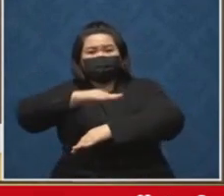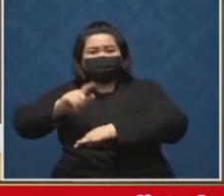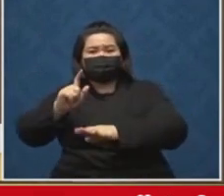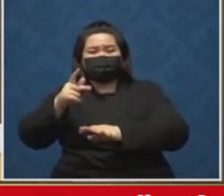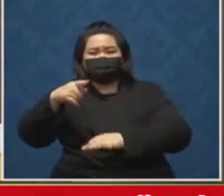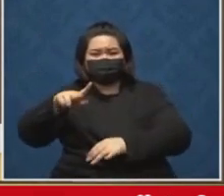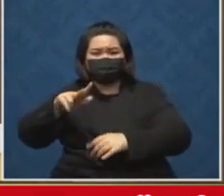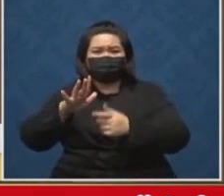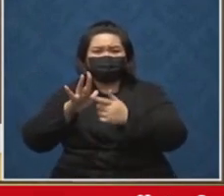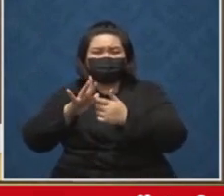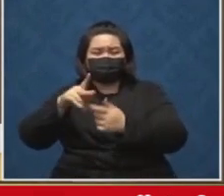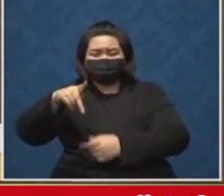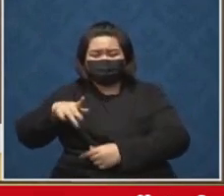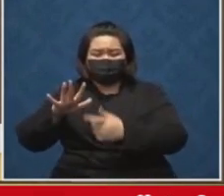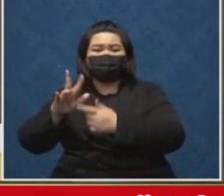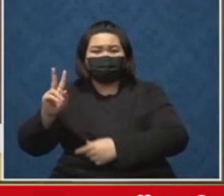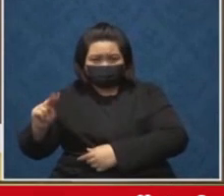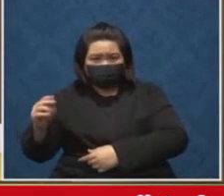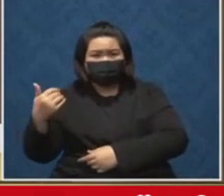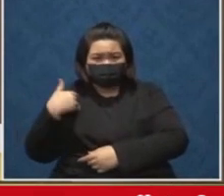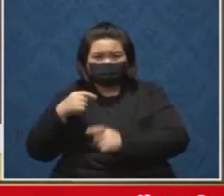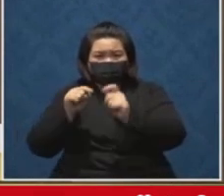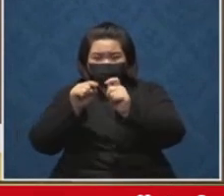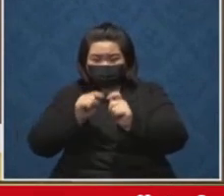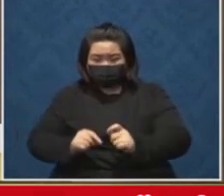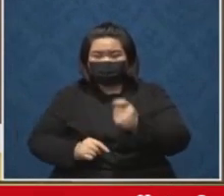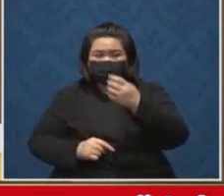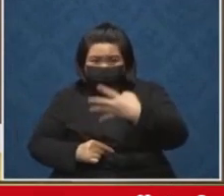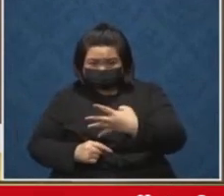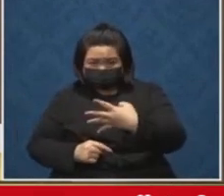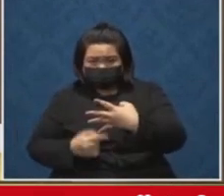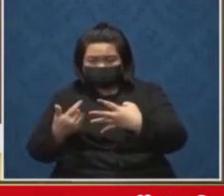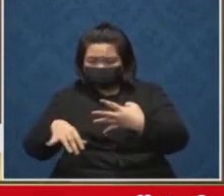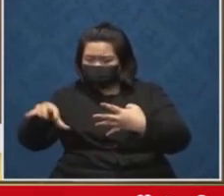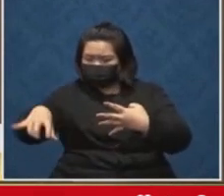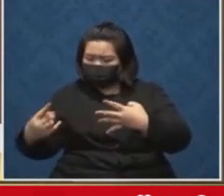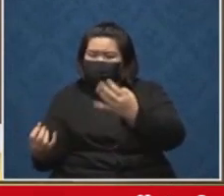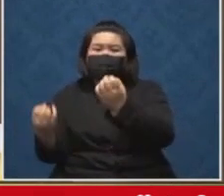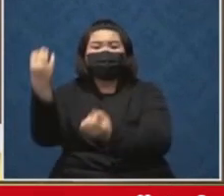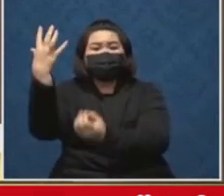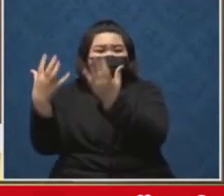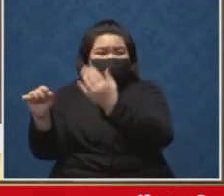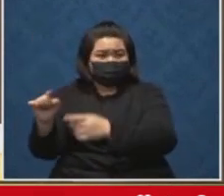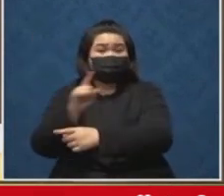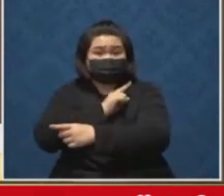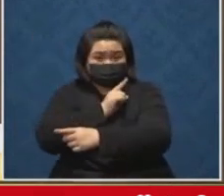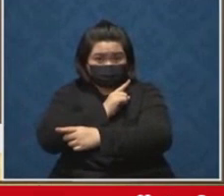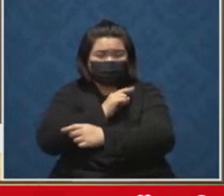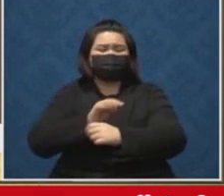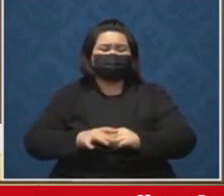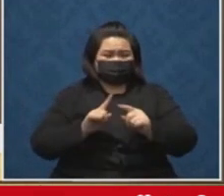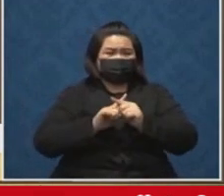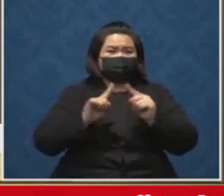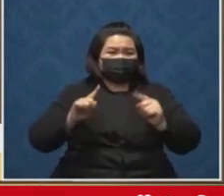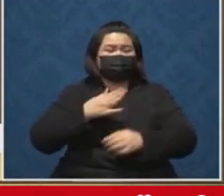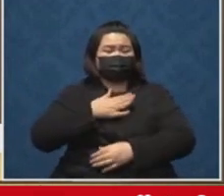3-4 อำเภอเลยอยู่ในเขตภูพานและเขตไล่ๆกันคือป่าไม้สิ่งที่ผมต้องกราบเรียนท่านประธานว่าที่ผม